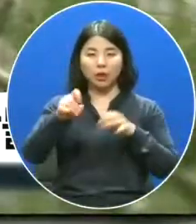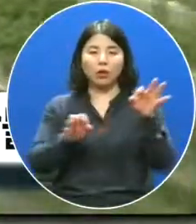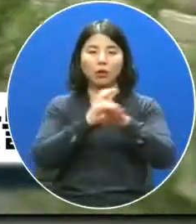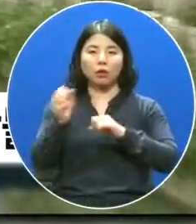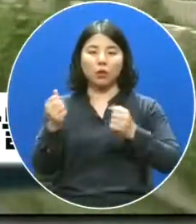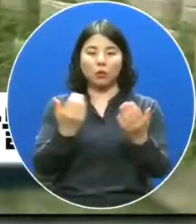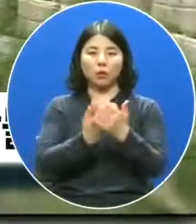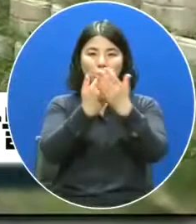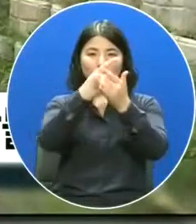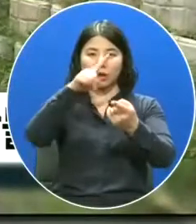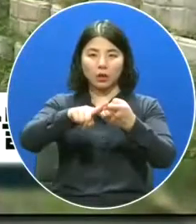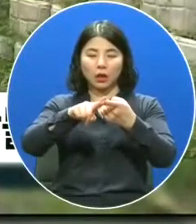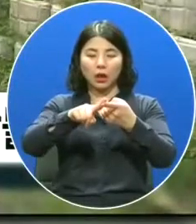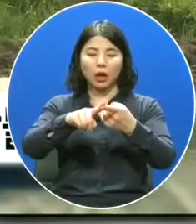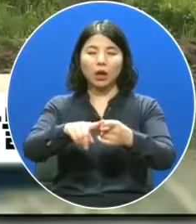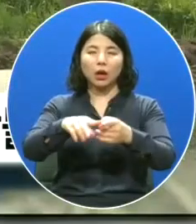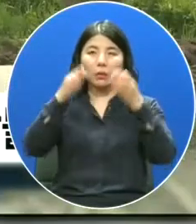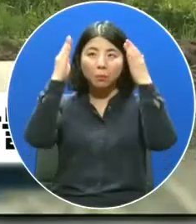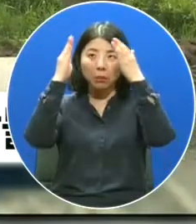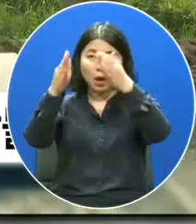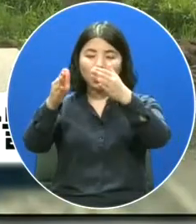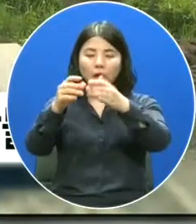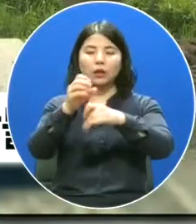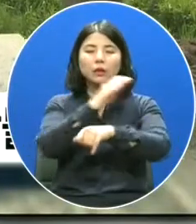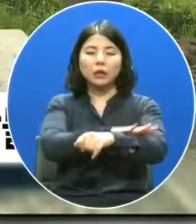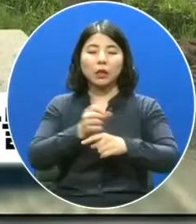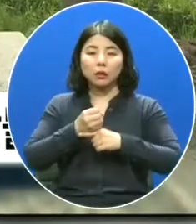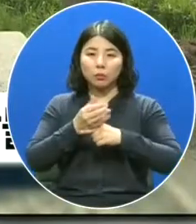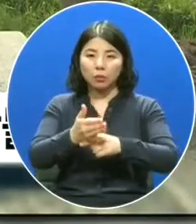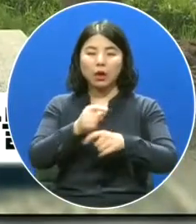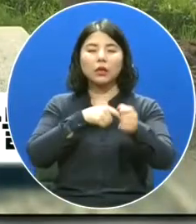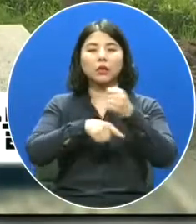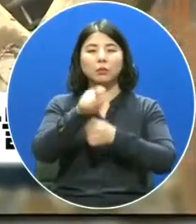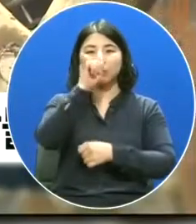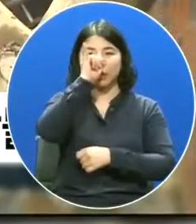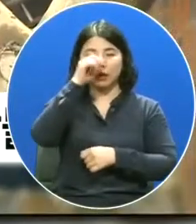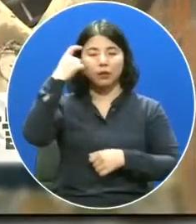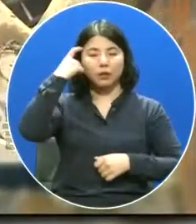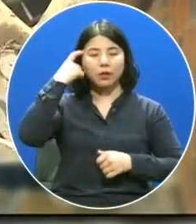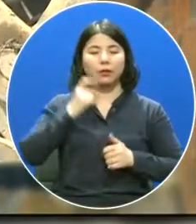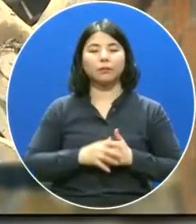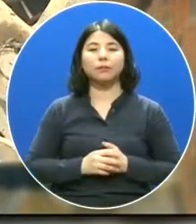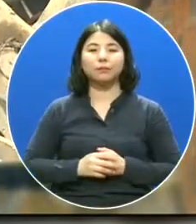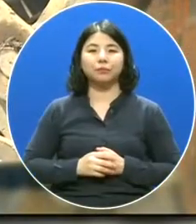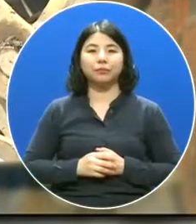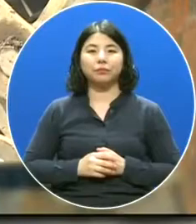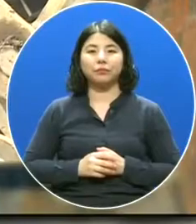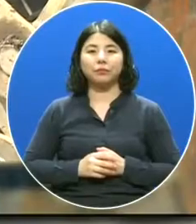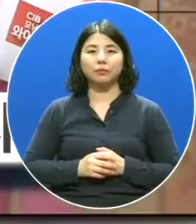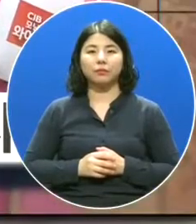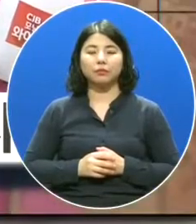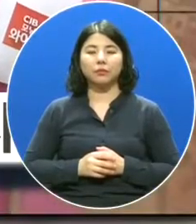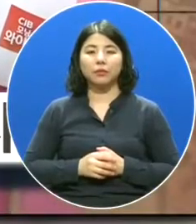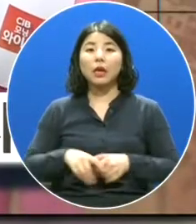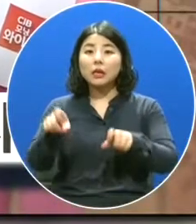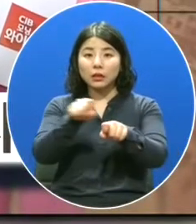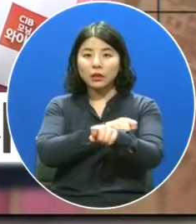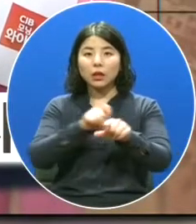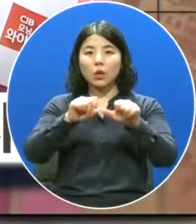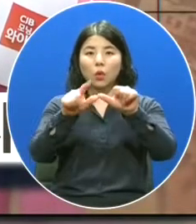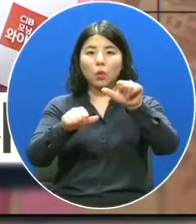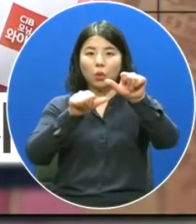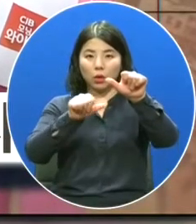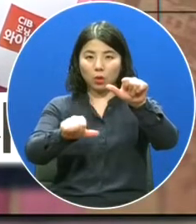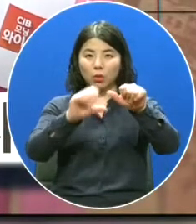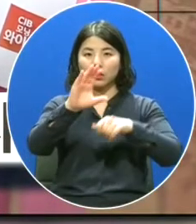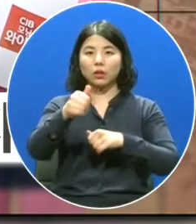경제 활성화에 대한 지향점을 구체적으로 전달해 주었다는 점에서 의미가 있었다고 생각합니다.